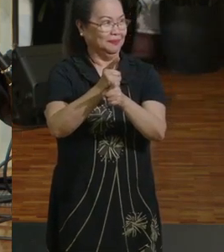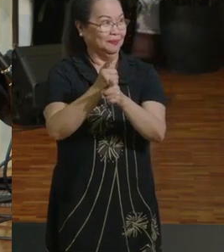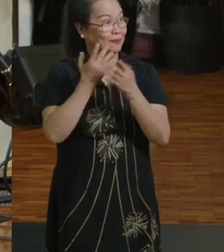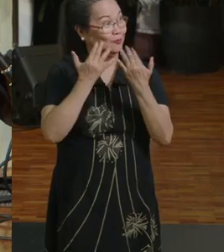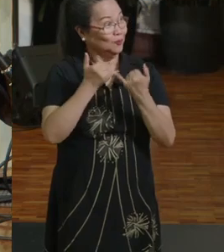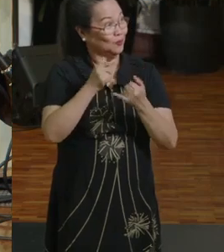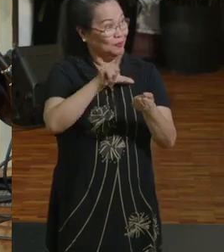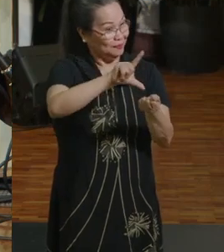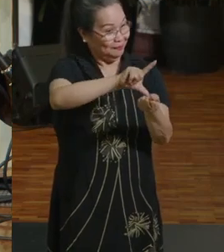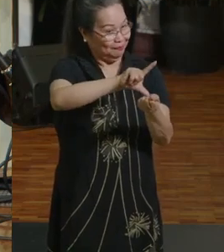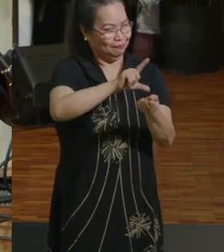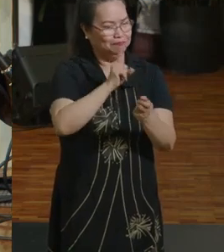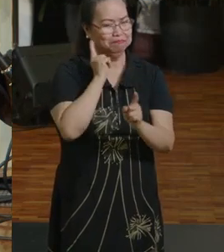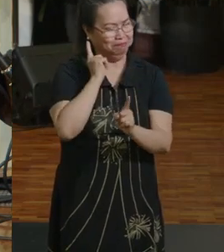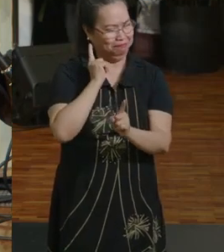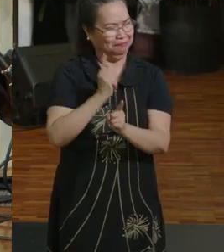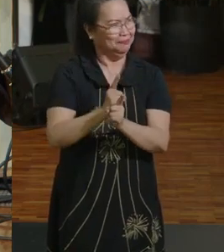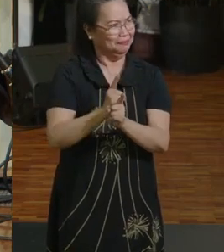Tama lang yun.